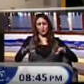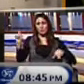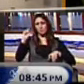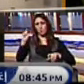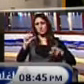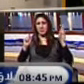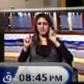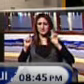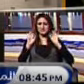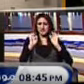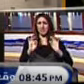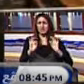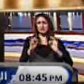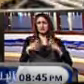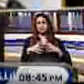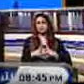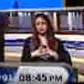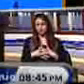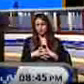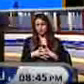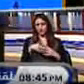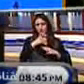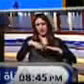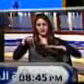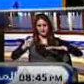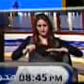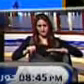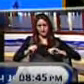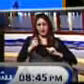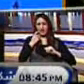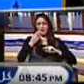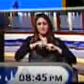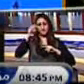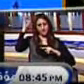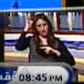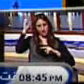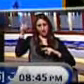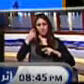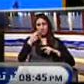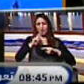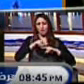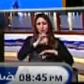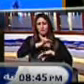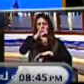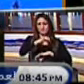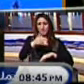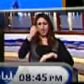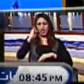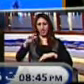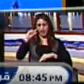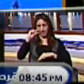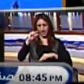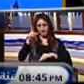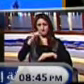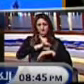خلال الأيام الماضية. محكمة جنح الويلي قررت تأجيل جلسة محاكمة أحمد محمود عبد